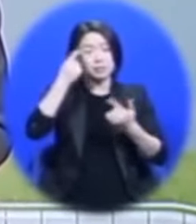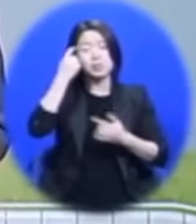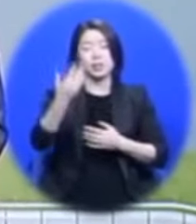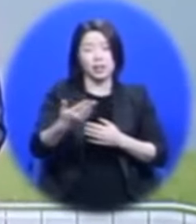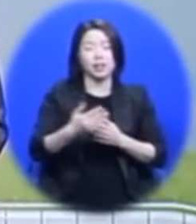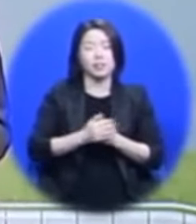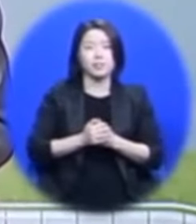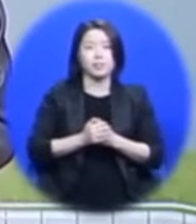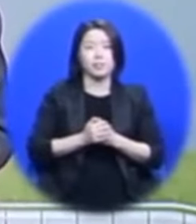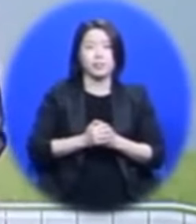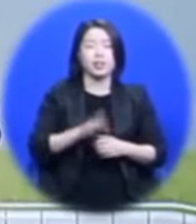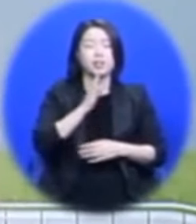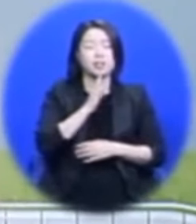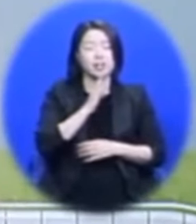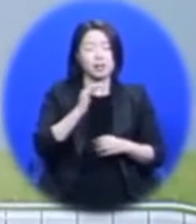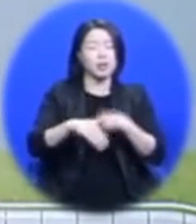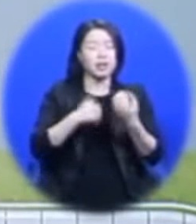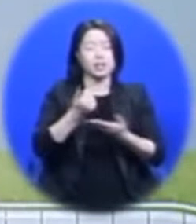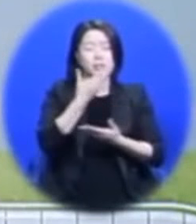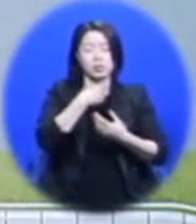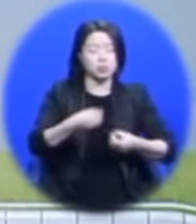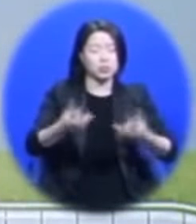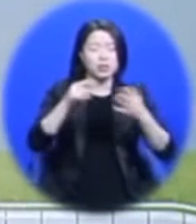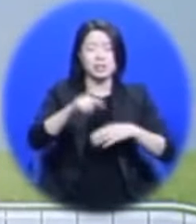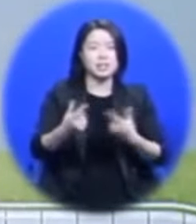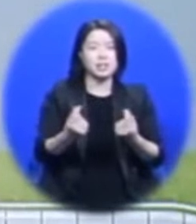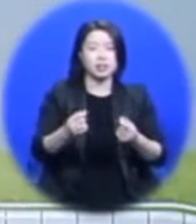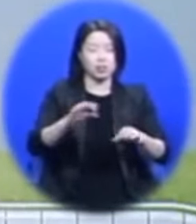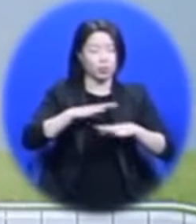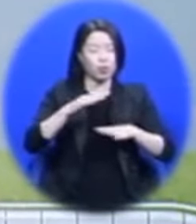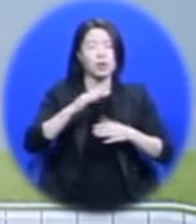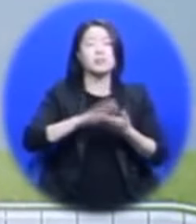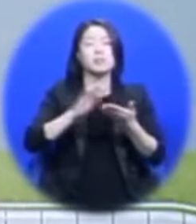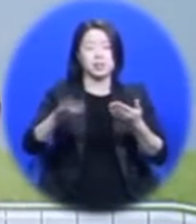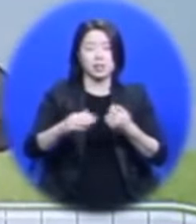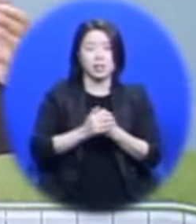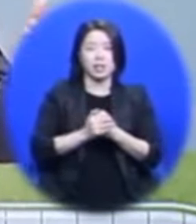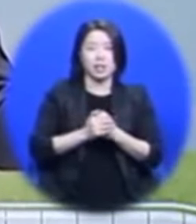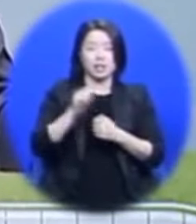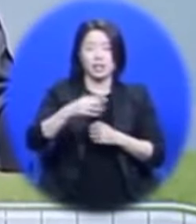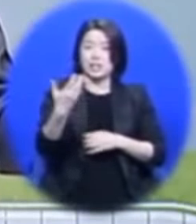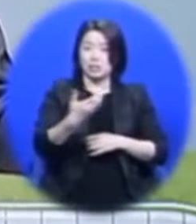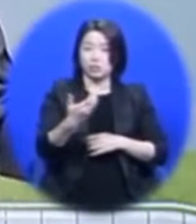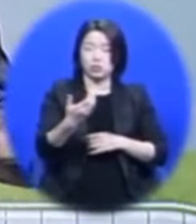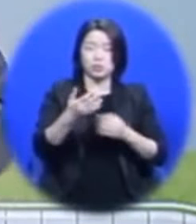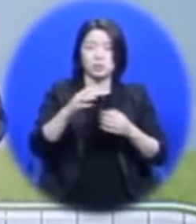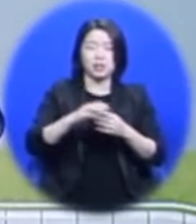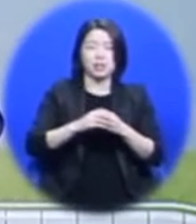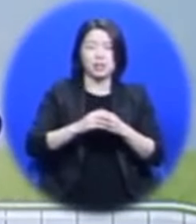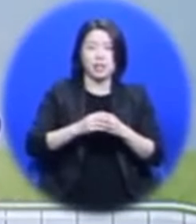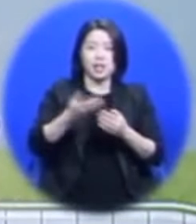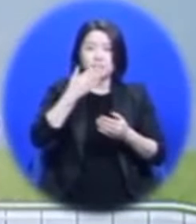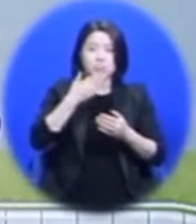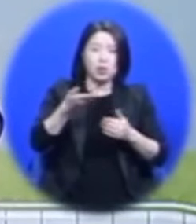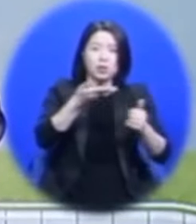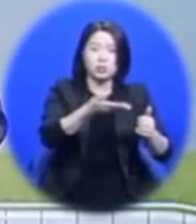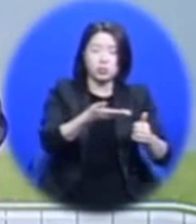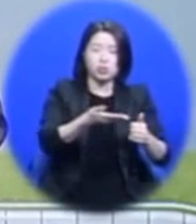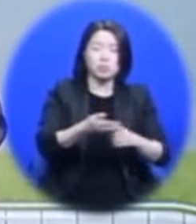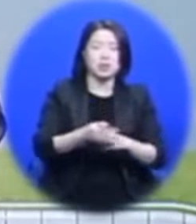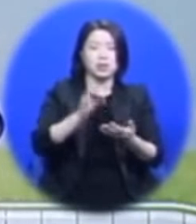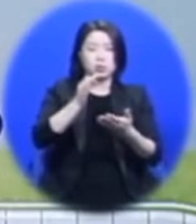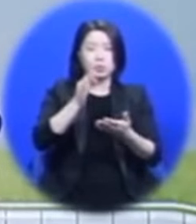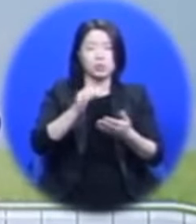아니겠습니까? 참 하나님의 축복하심이 이렇게 놀랍네요. 이 90마리 그동안 사료값만 생각해도